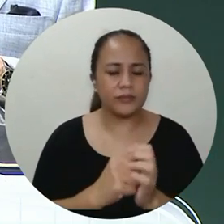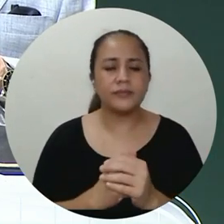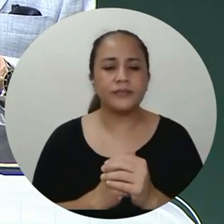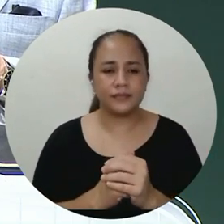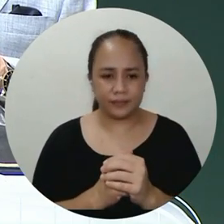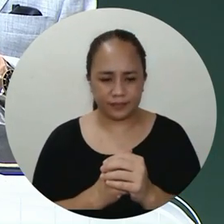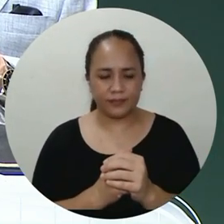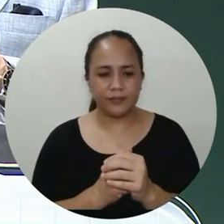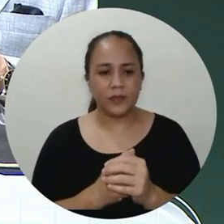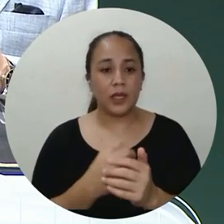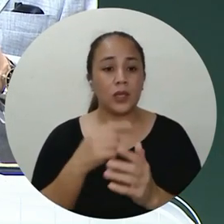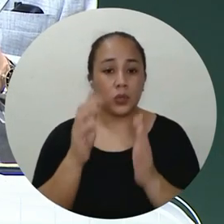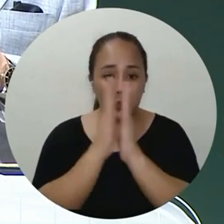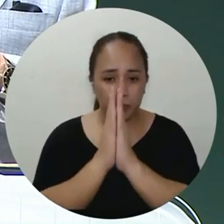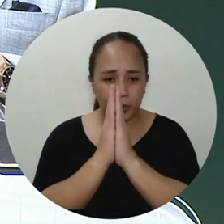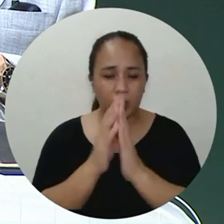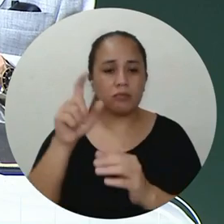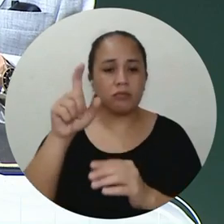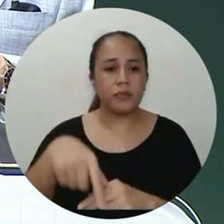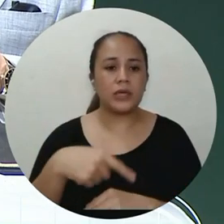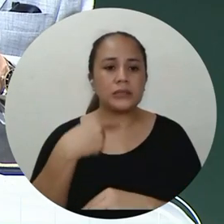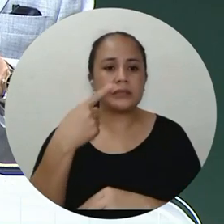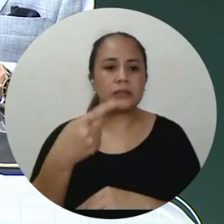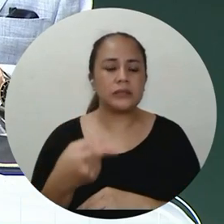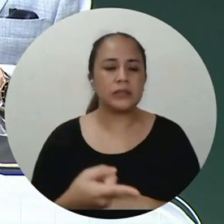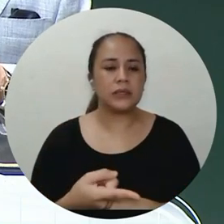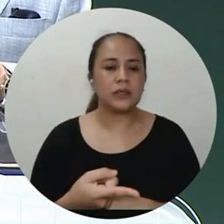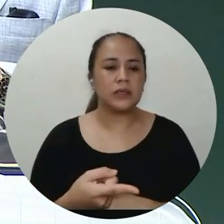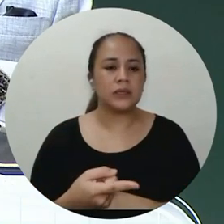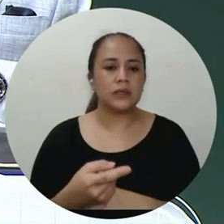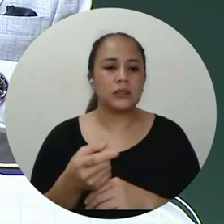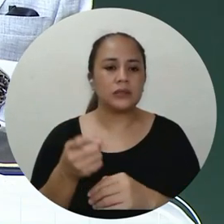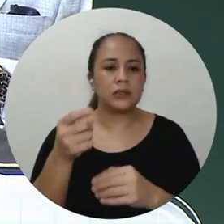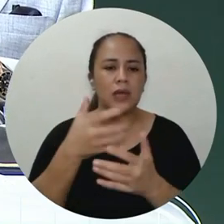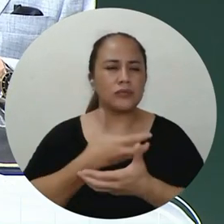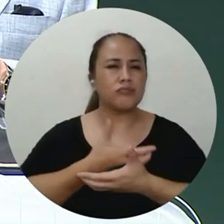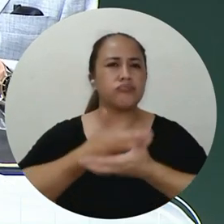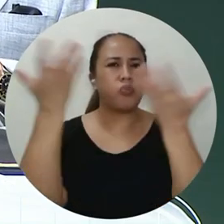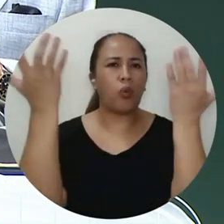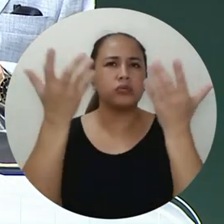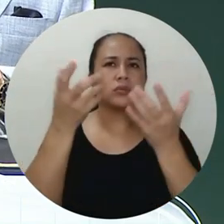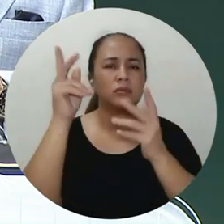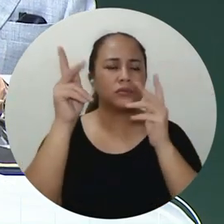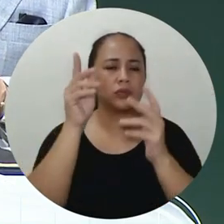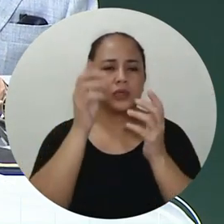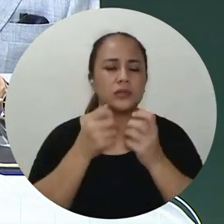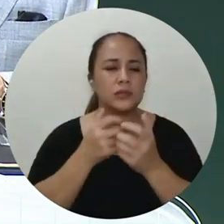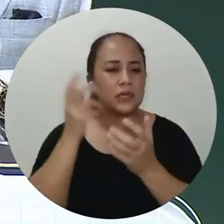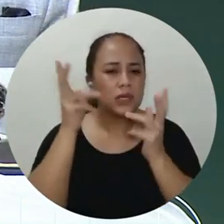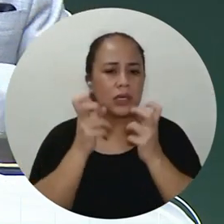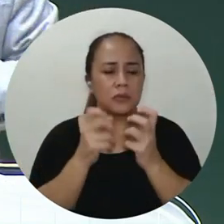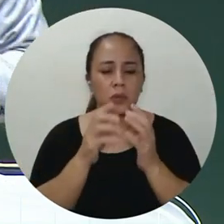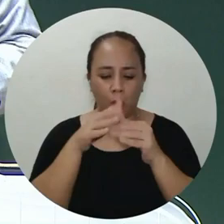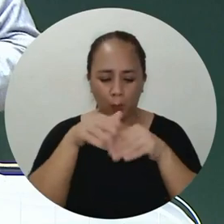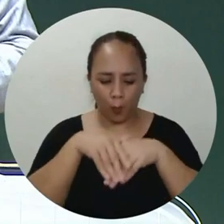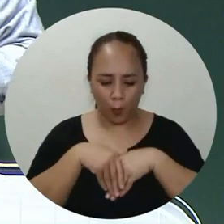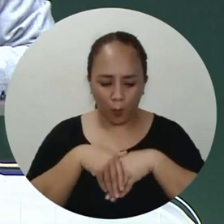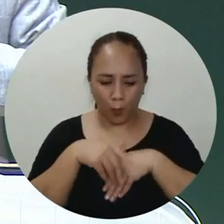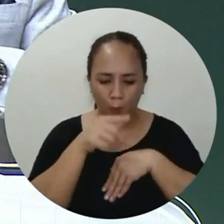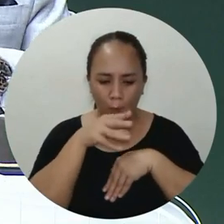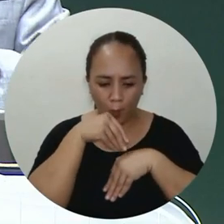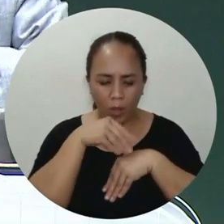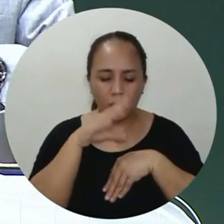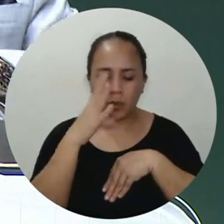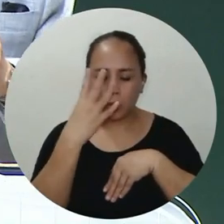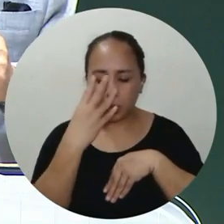돼요. And when you pray, you have to say it out loud so that you can hear it. 조용하면 잠 못 나니까요. Because if you pray quietly, you will fall asleep, and you will start to think about